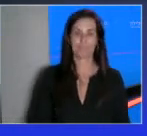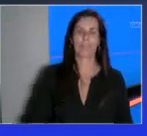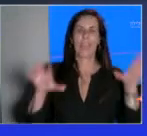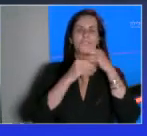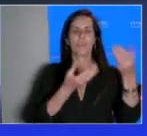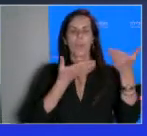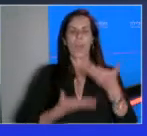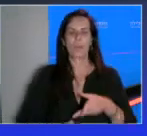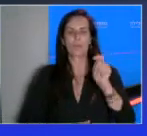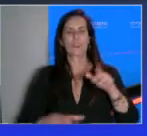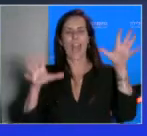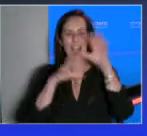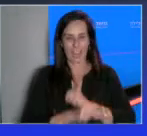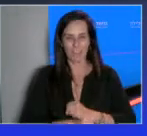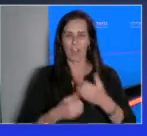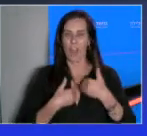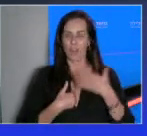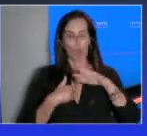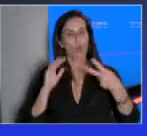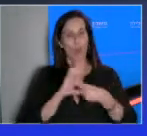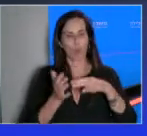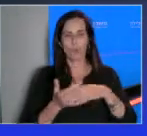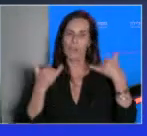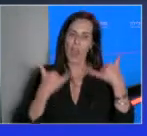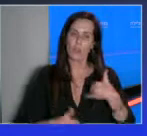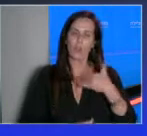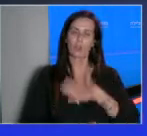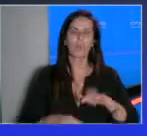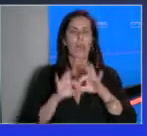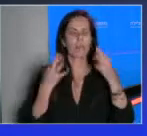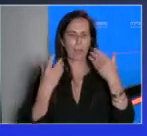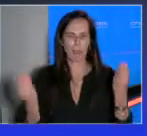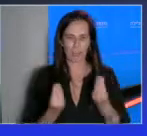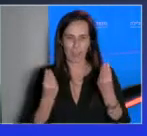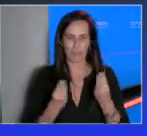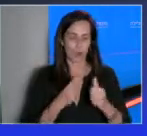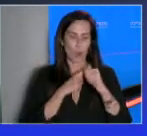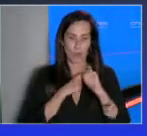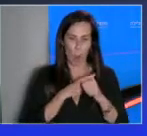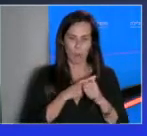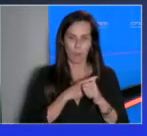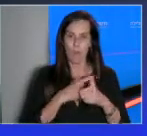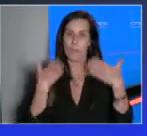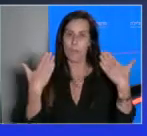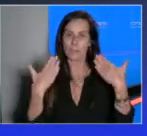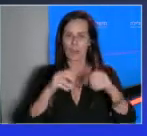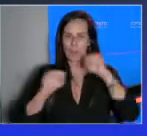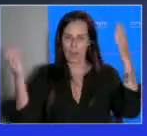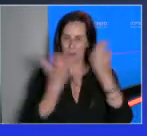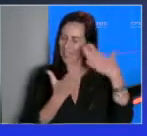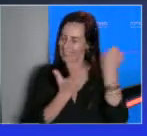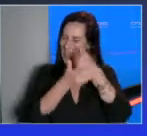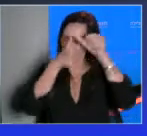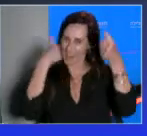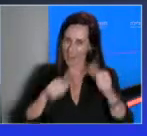ערב טוב וברוכים הבאים למשכן לילה, אנחנו בעוד תוכנית, והיום אני רוצה לפתוח בכמה דברים. א', מזל טוב להפועל באר שבע לזכייה